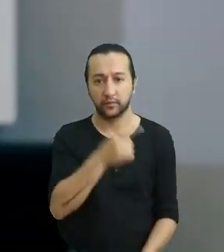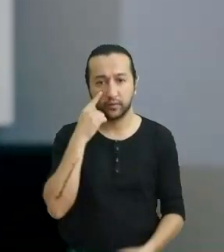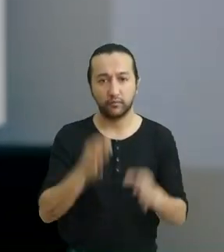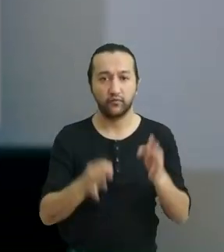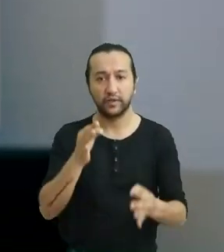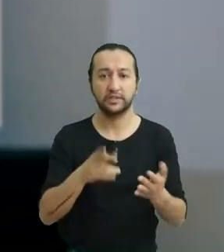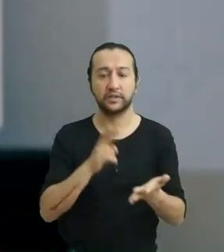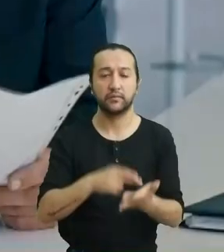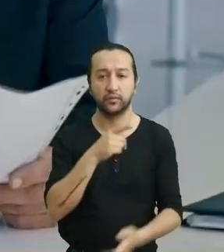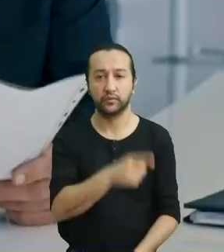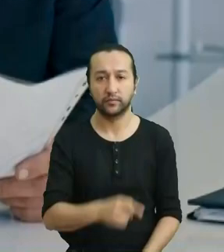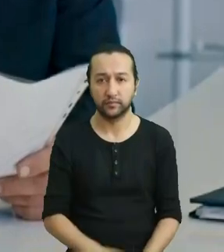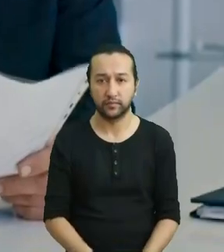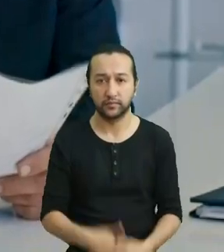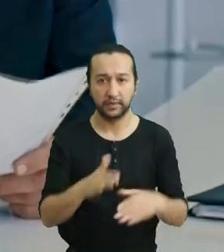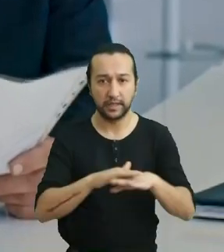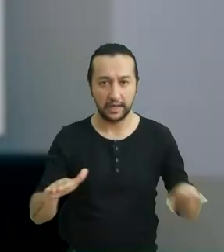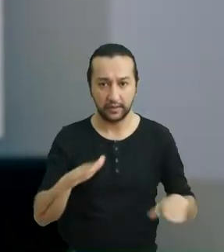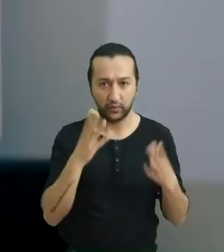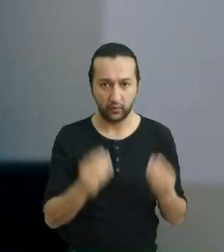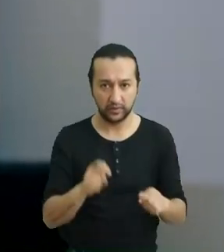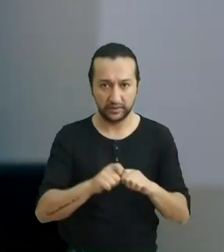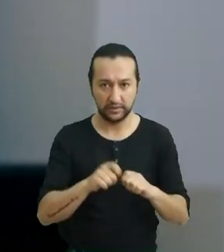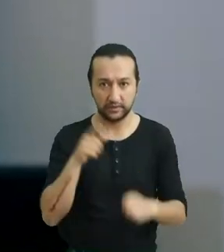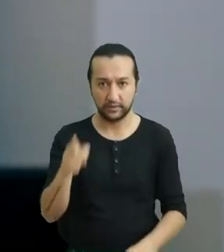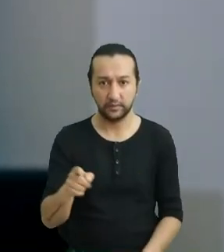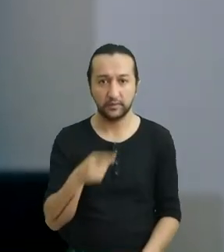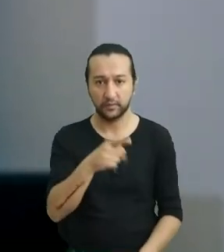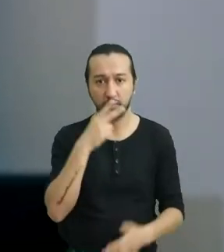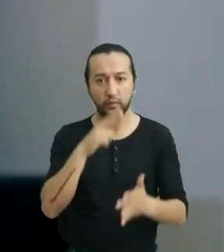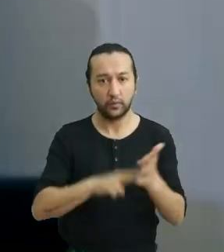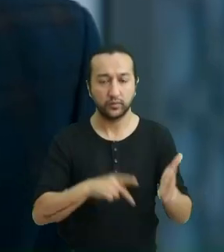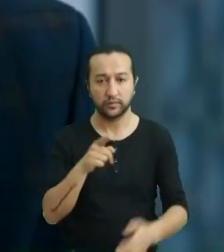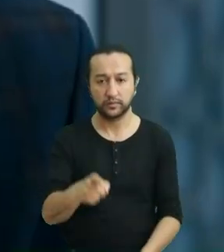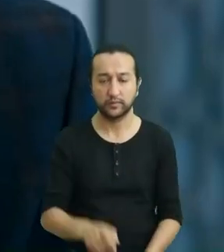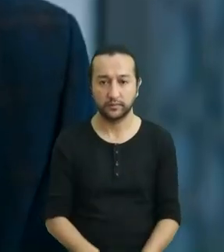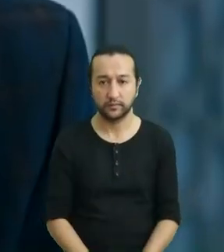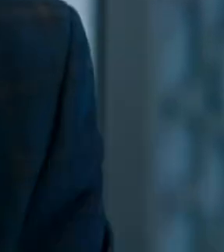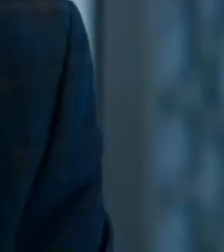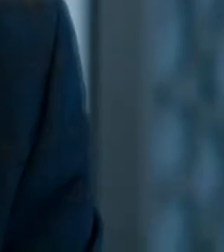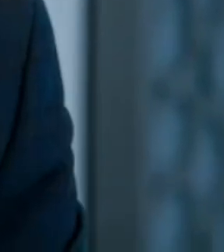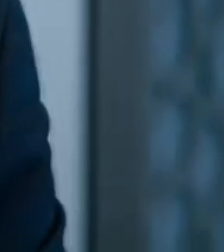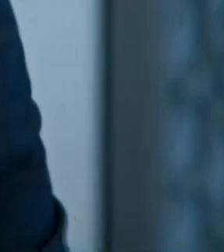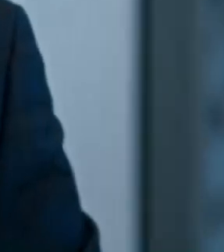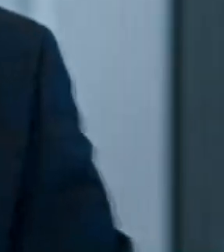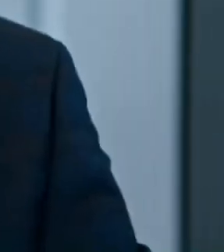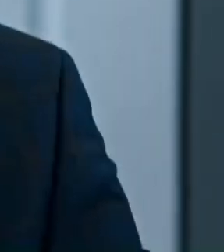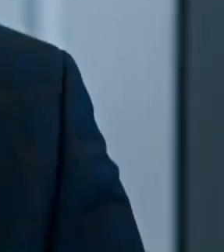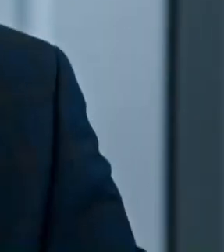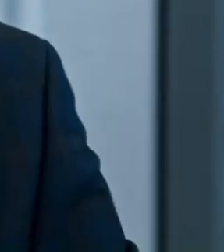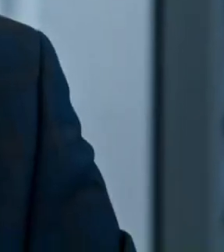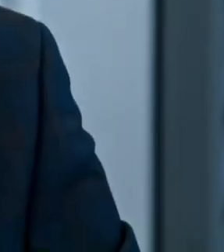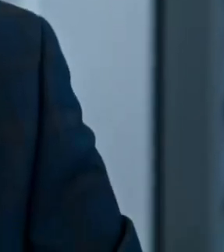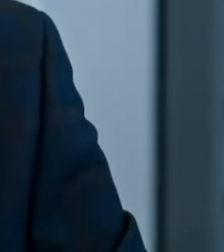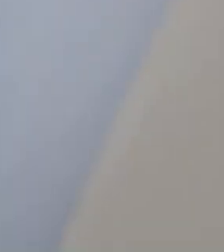Müfettiş raporu efendim. Hallettik değil mi o iş? Okursanız. Ender beyaz sandalyesine yaslanıp